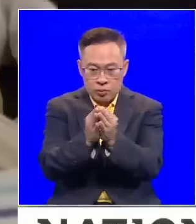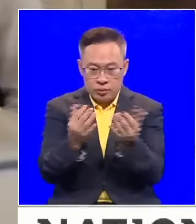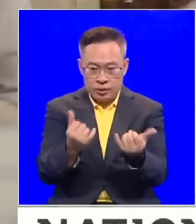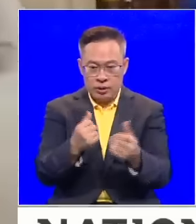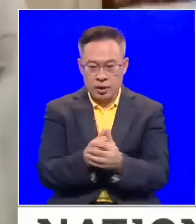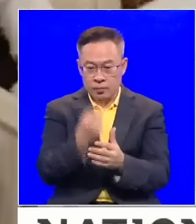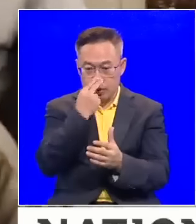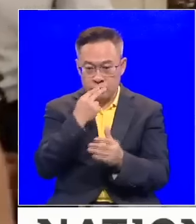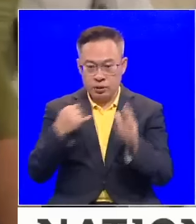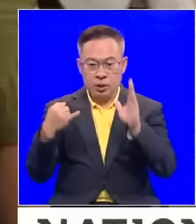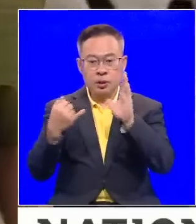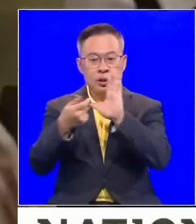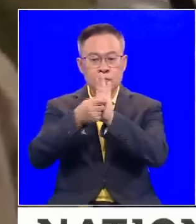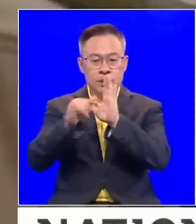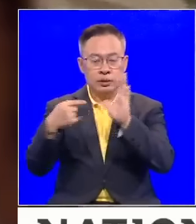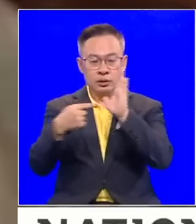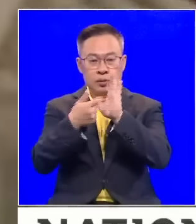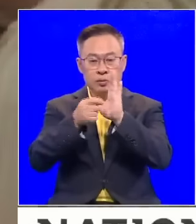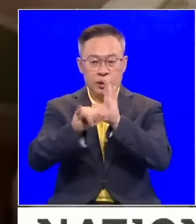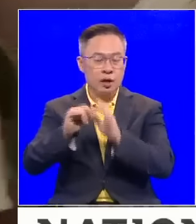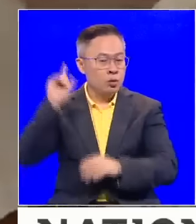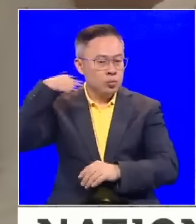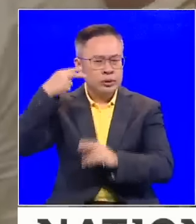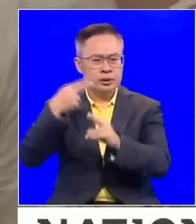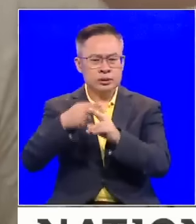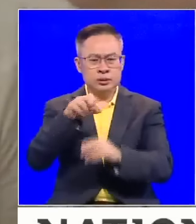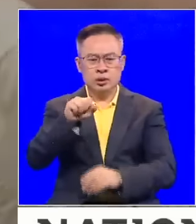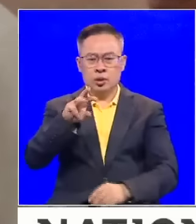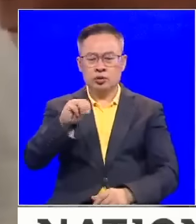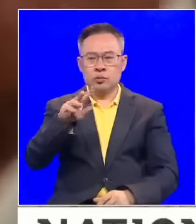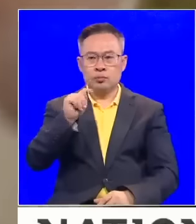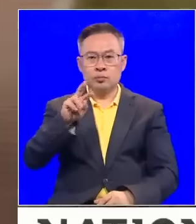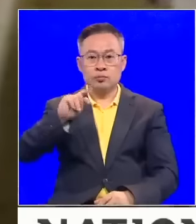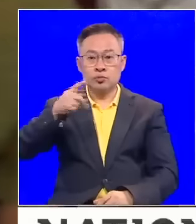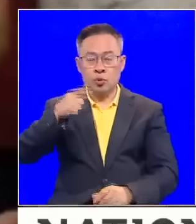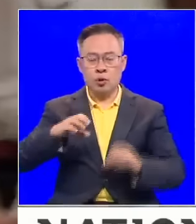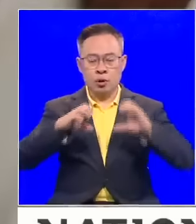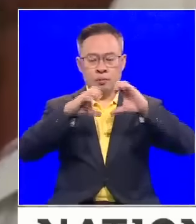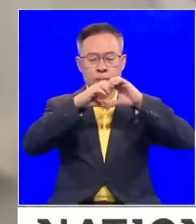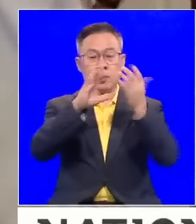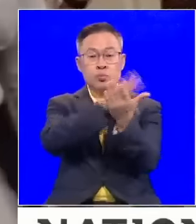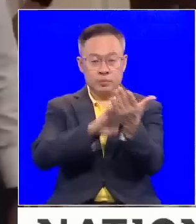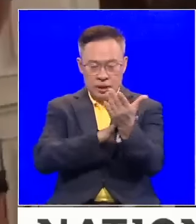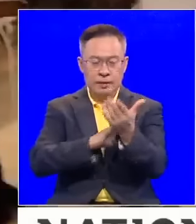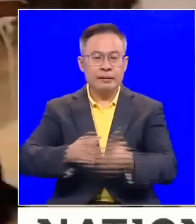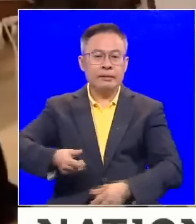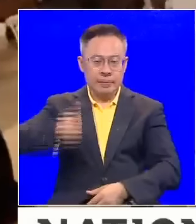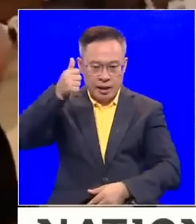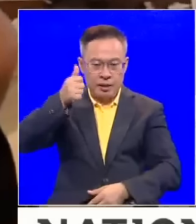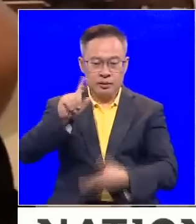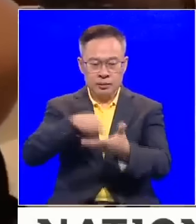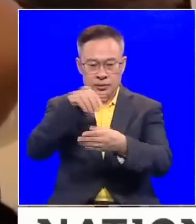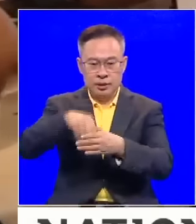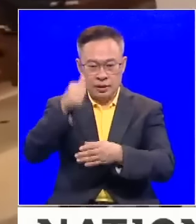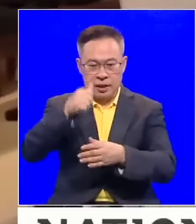ครศรีอยุธยาก่อนค่ะนางสมทรงพันเจริญวรกุลจากภูมิใจไทยซึ่งก็เป็นคุณแม่ของคุณสุรศักดิ์เนี่ยนะคะสส อยุ